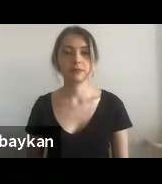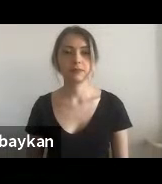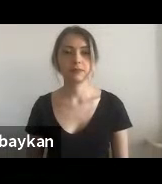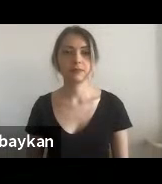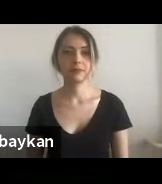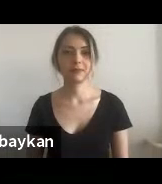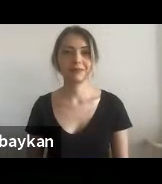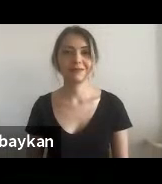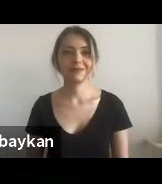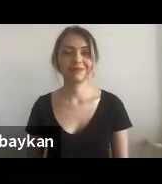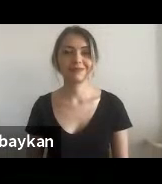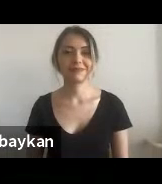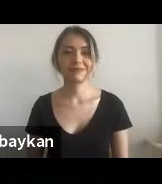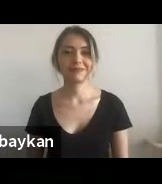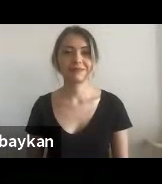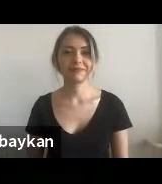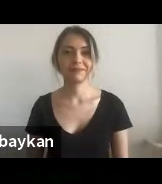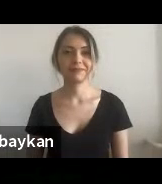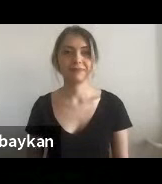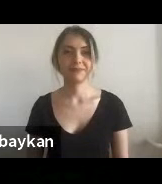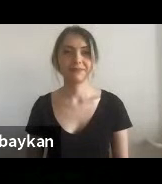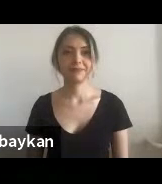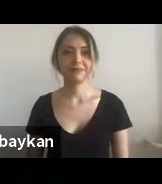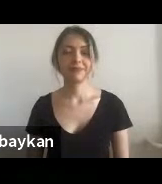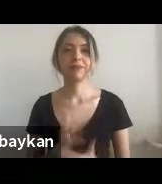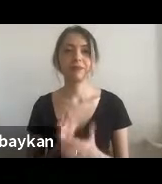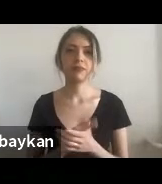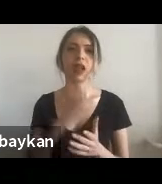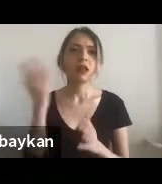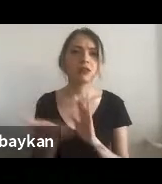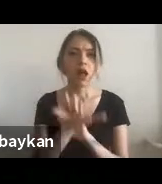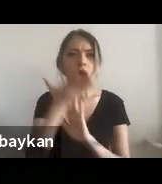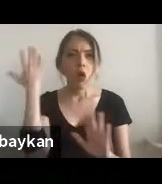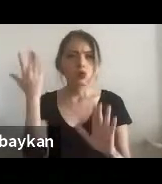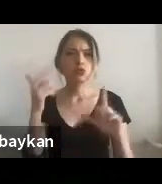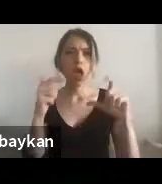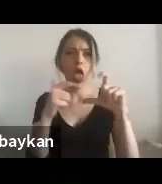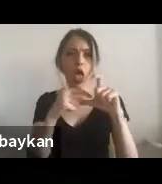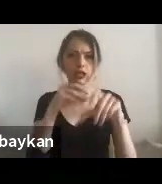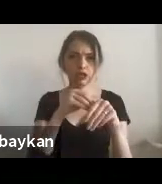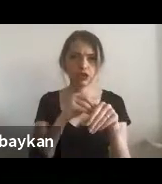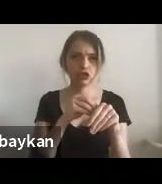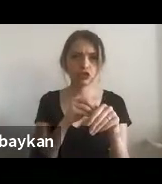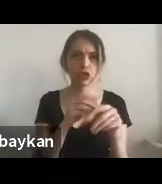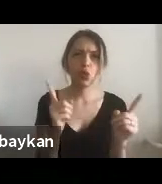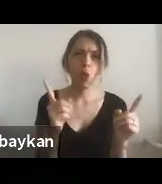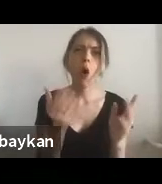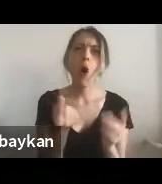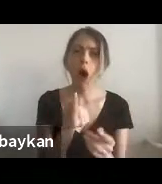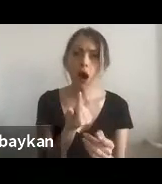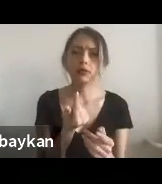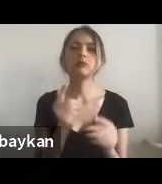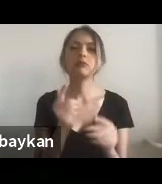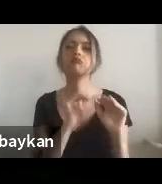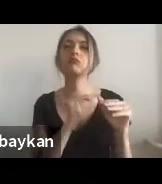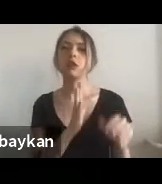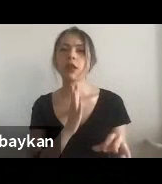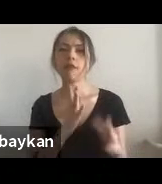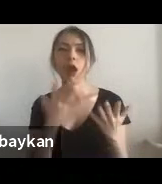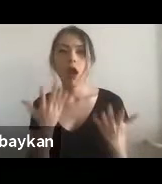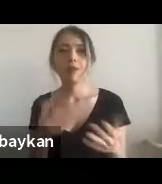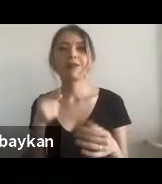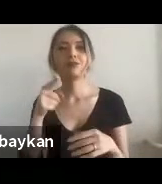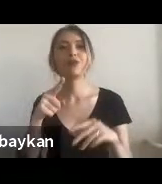Kısıtlı bir grup katılımcı daha önce etkinizden destek talep etmiş. Bu anlamda yine Adem'e